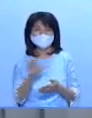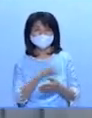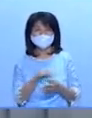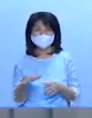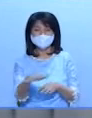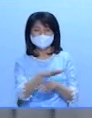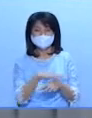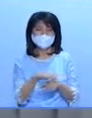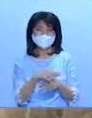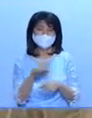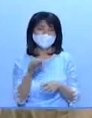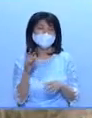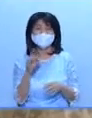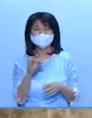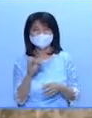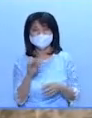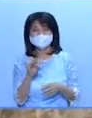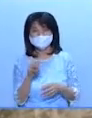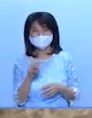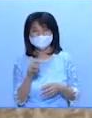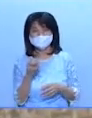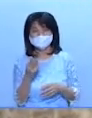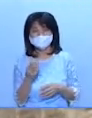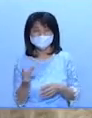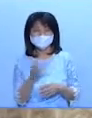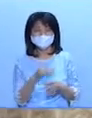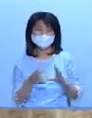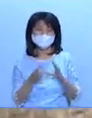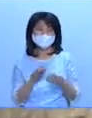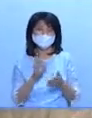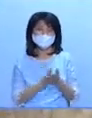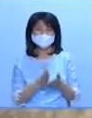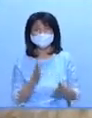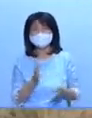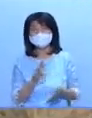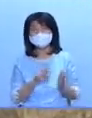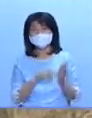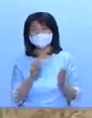всю площадь Иртыша. В целом в первом этапе обработают 7 тысяч гектаров. Валерия Степчук, Ертыс-Ахпарат.